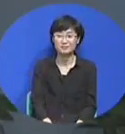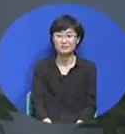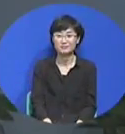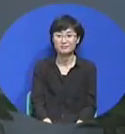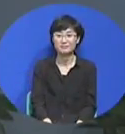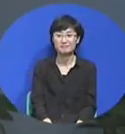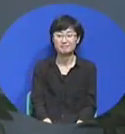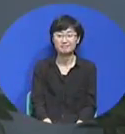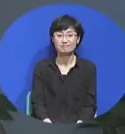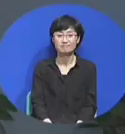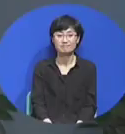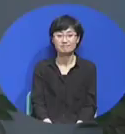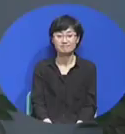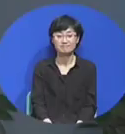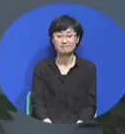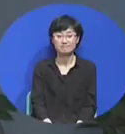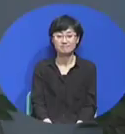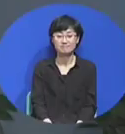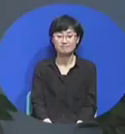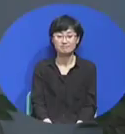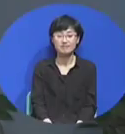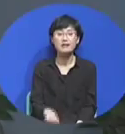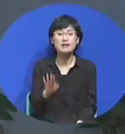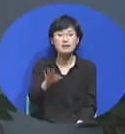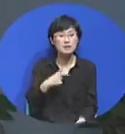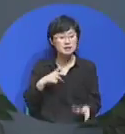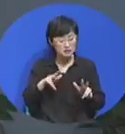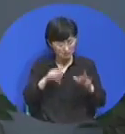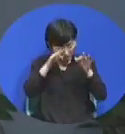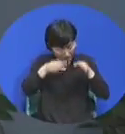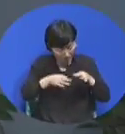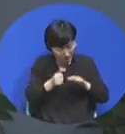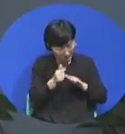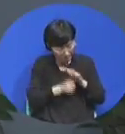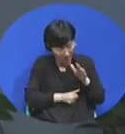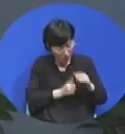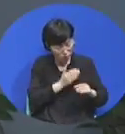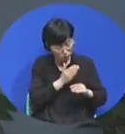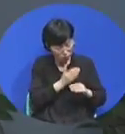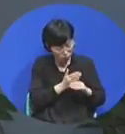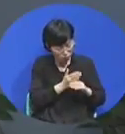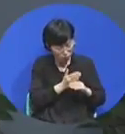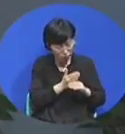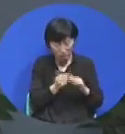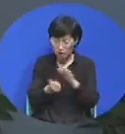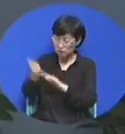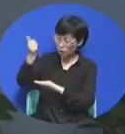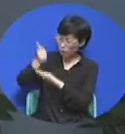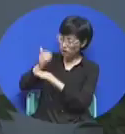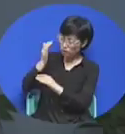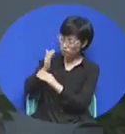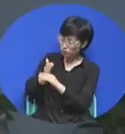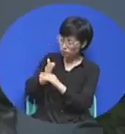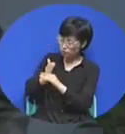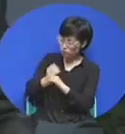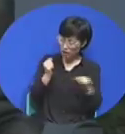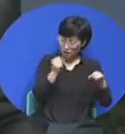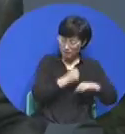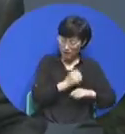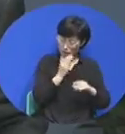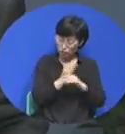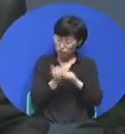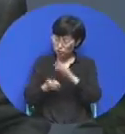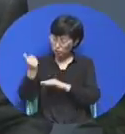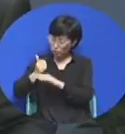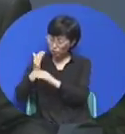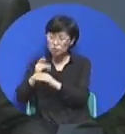of failure or are you going towards success? 이 확인이 굉장히 중요해요. Confirming that is very important. 그렇잖아요. Isn't that true? 요셉은